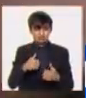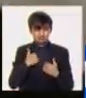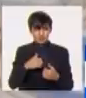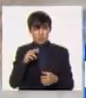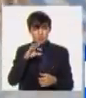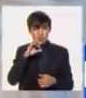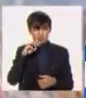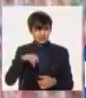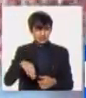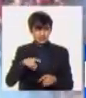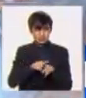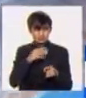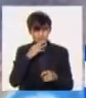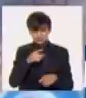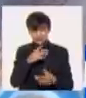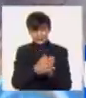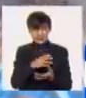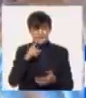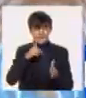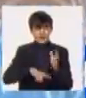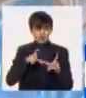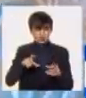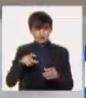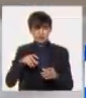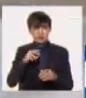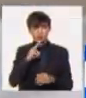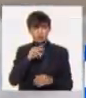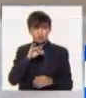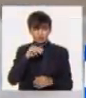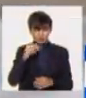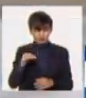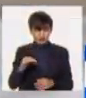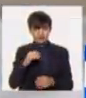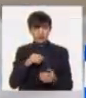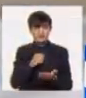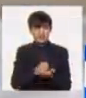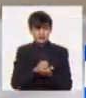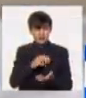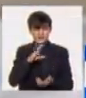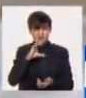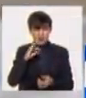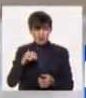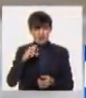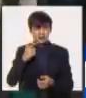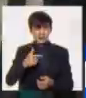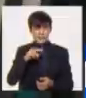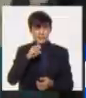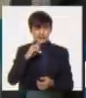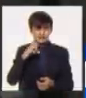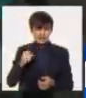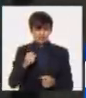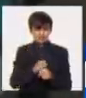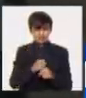Великий пост. И как обычно, накануне праздника верующие пекут куличи, делают Пасху из творога и красят яйца. Вот только осветить выпечку в церкви в этом году